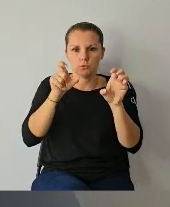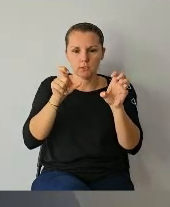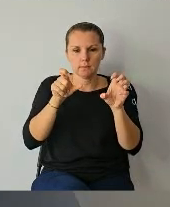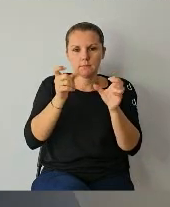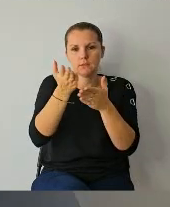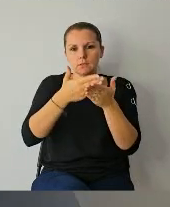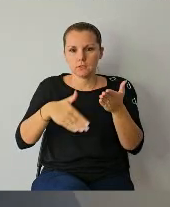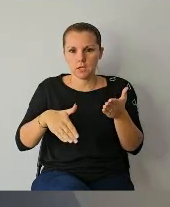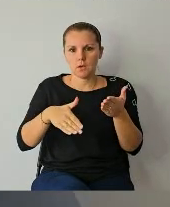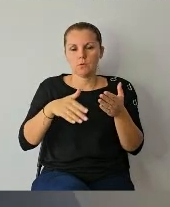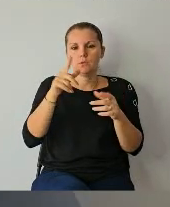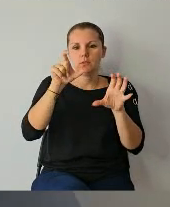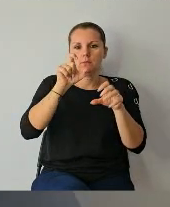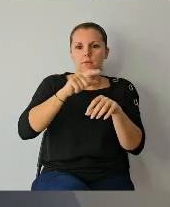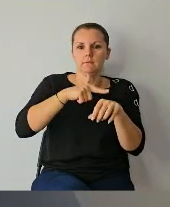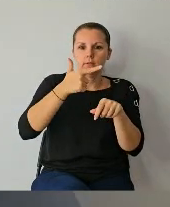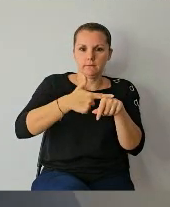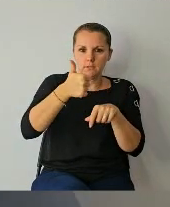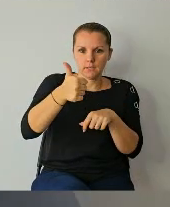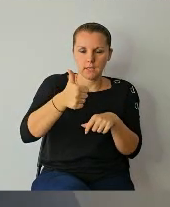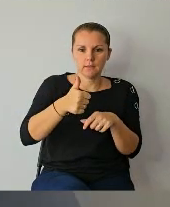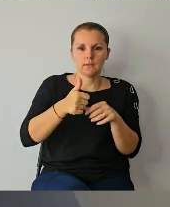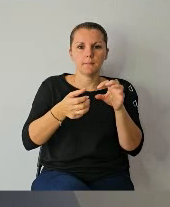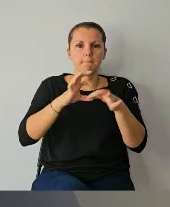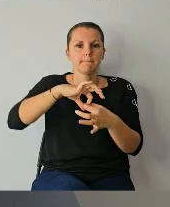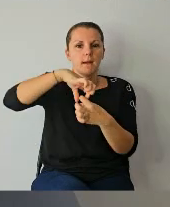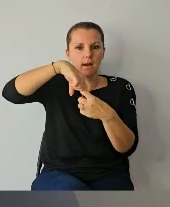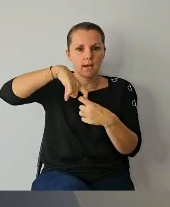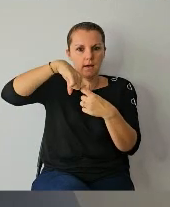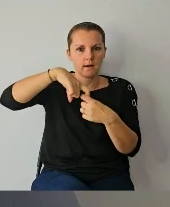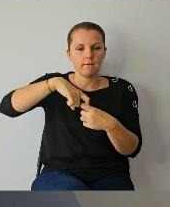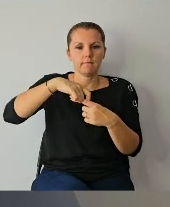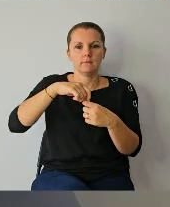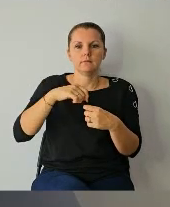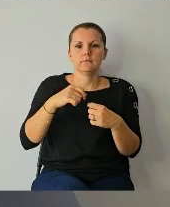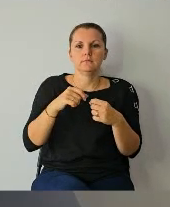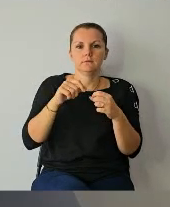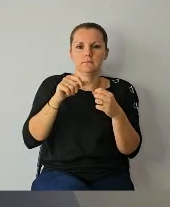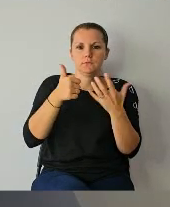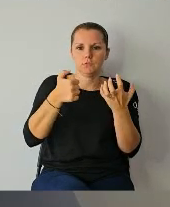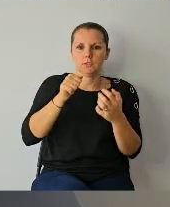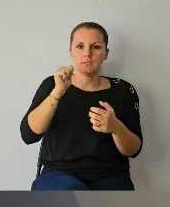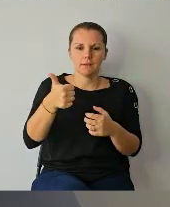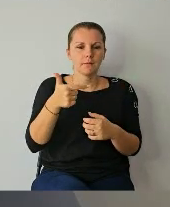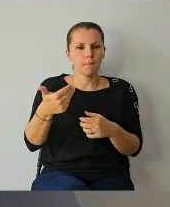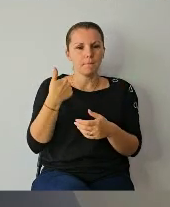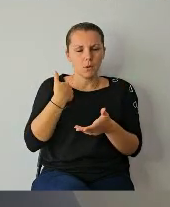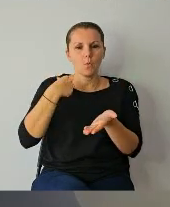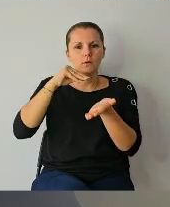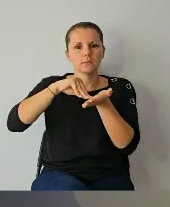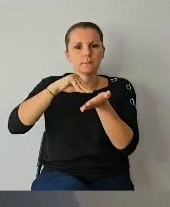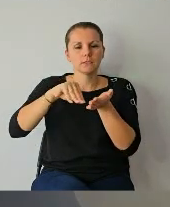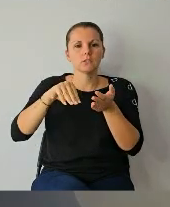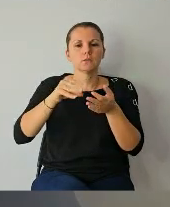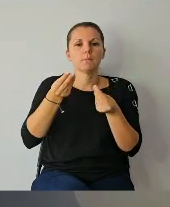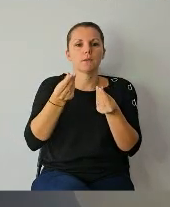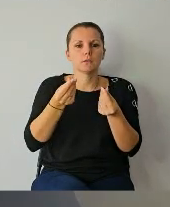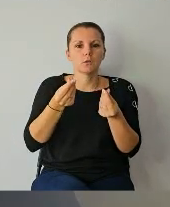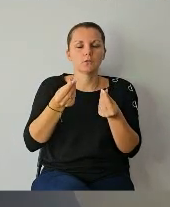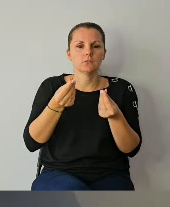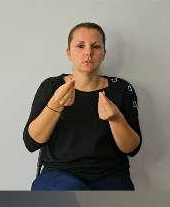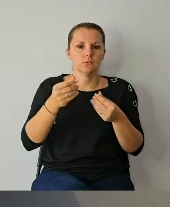rozdział 721, paragraf 601. Tam zostało zapisane, iż środki z Rządowego Funduszu